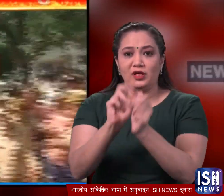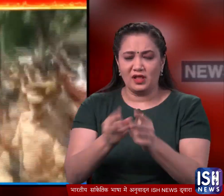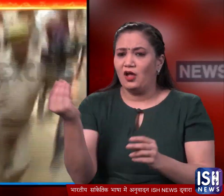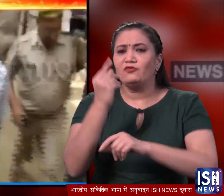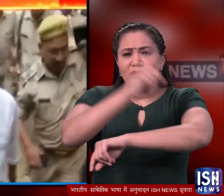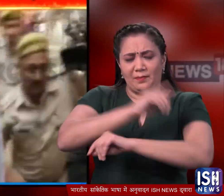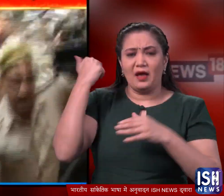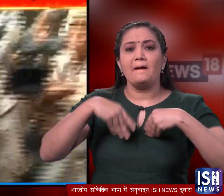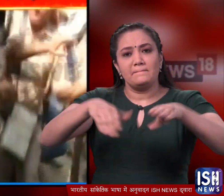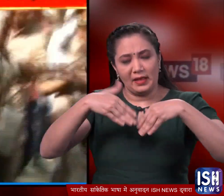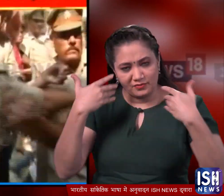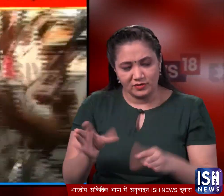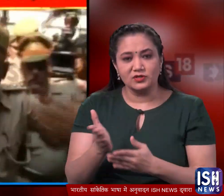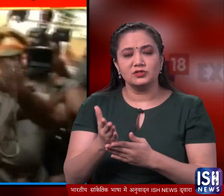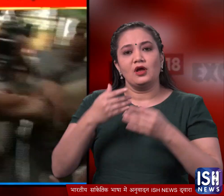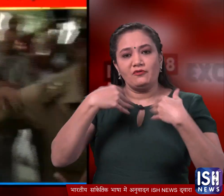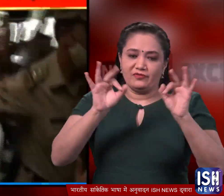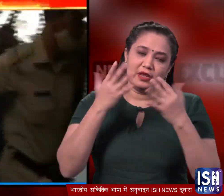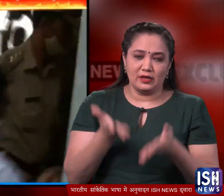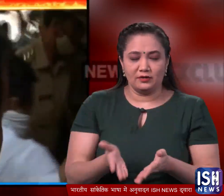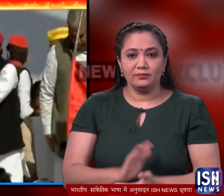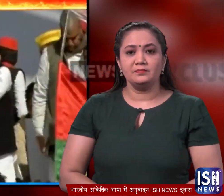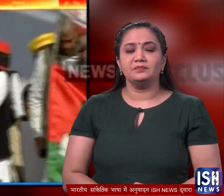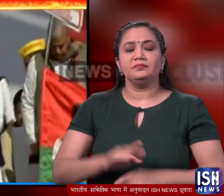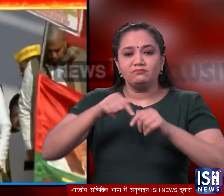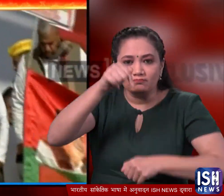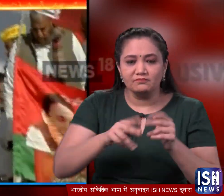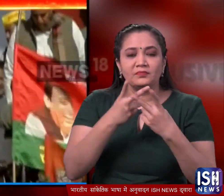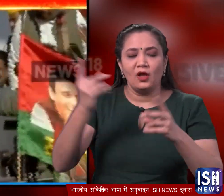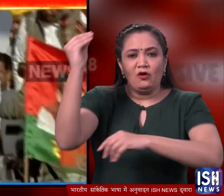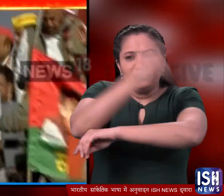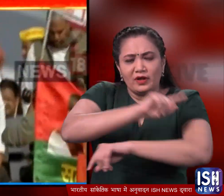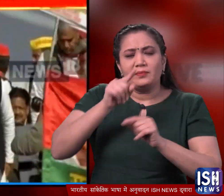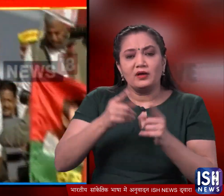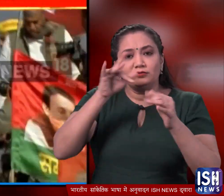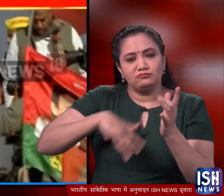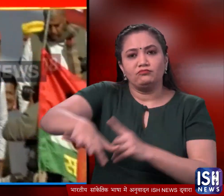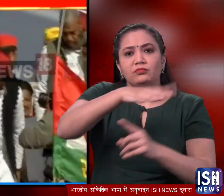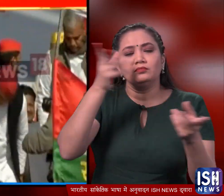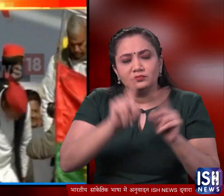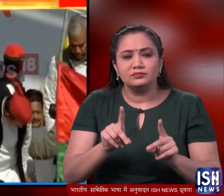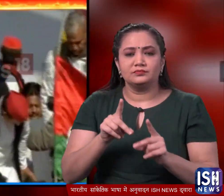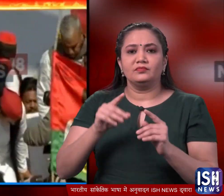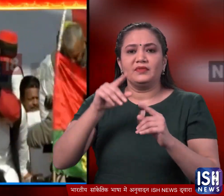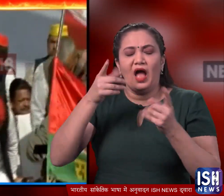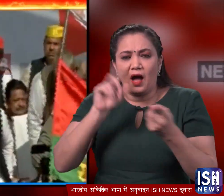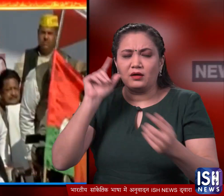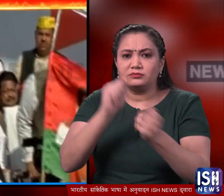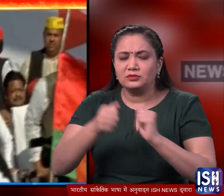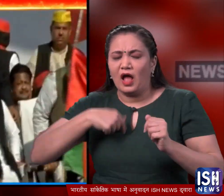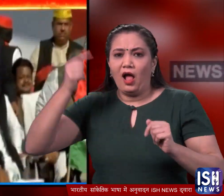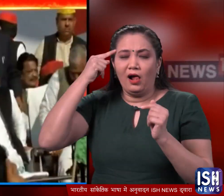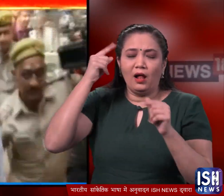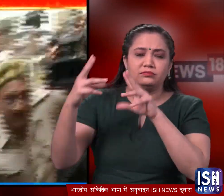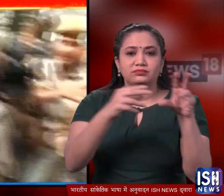थे। हालांकि कुछ दिन पहले ही जमानत मिलने के बाद वो जेल से बाहर आ गए, जिसके बाद वोटिंग से कुछ ही दिन पहले इस सीट पर एक बार फिर तिकुनिया कांड